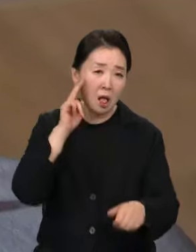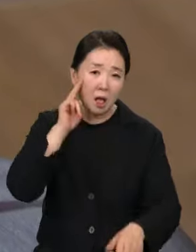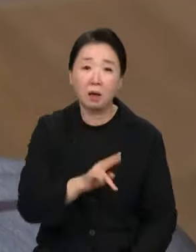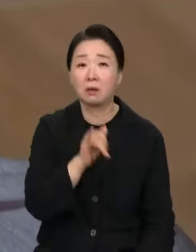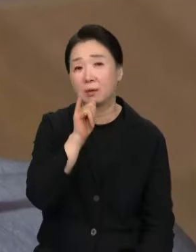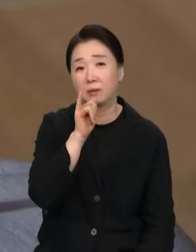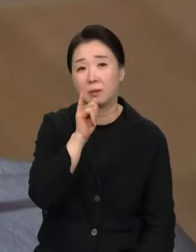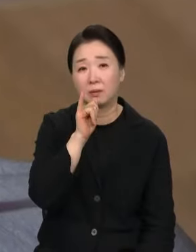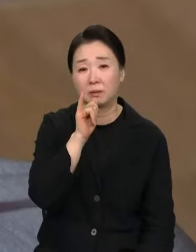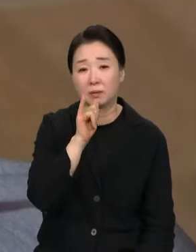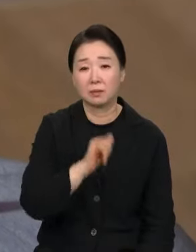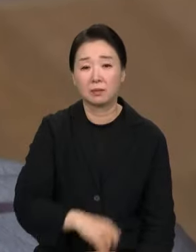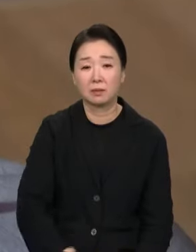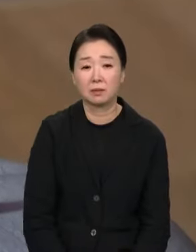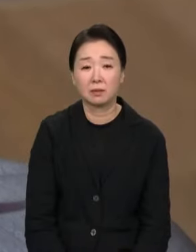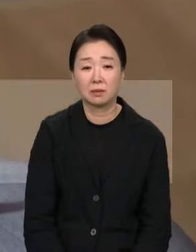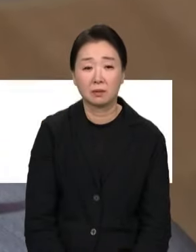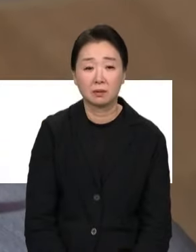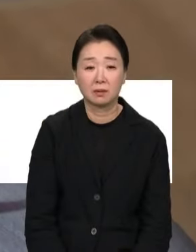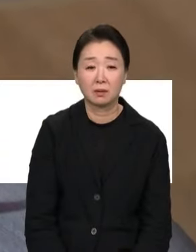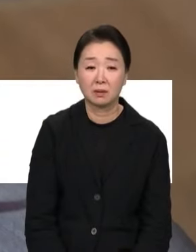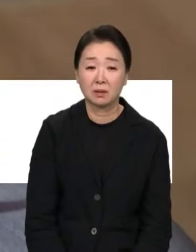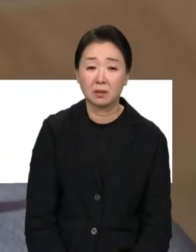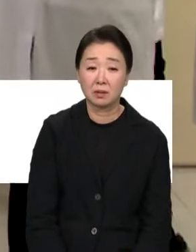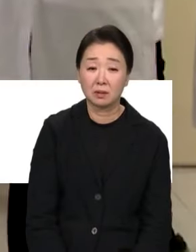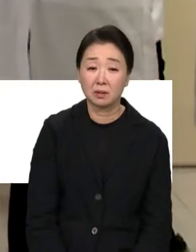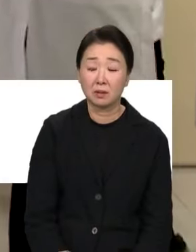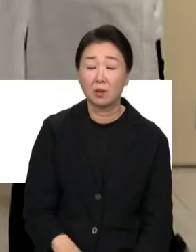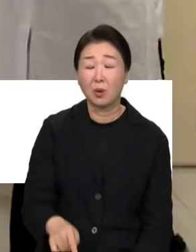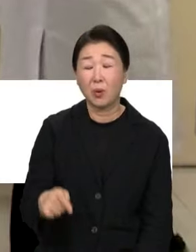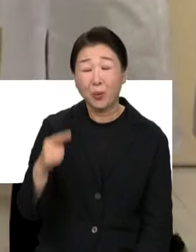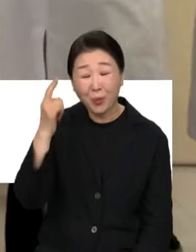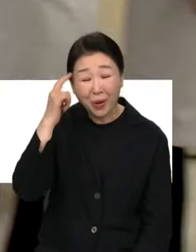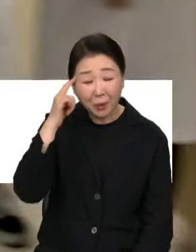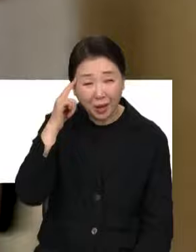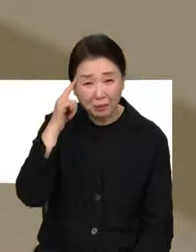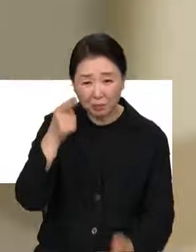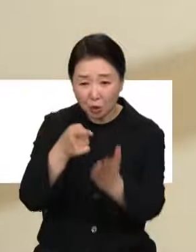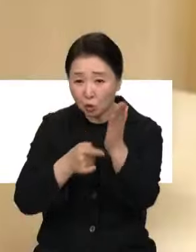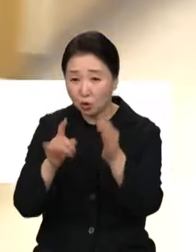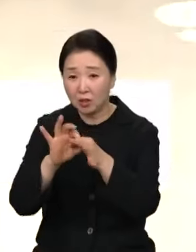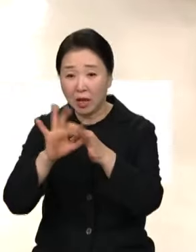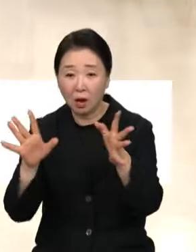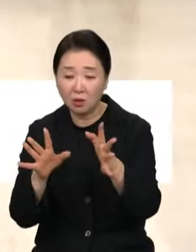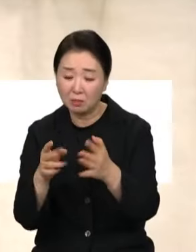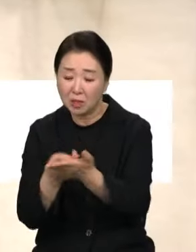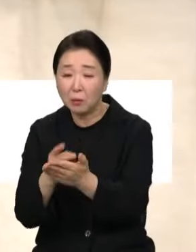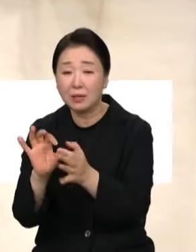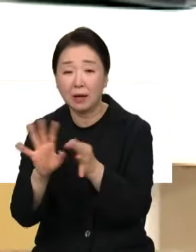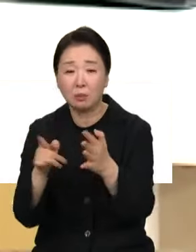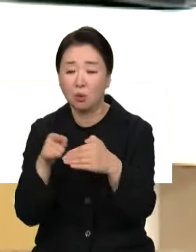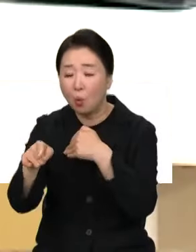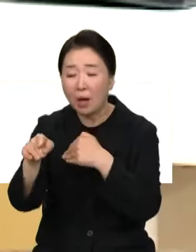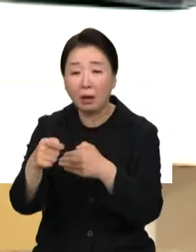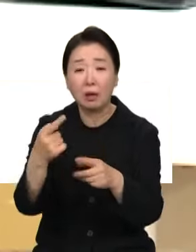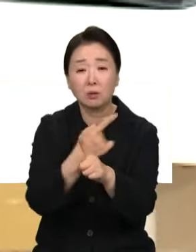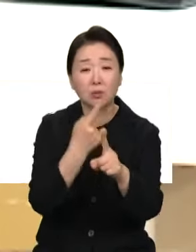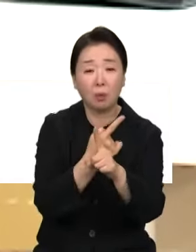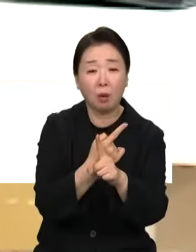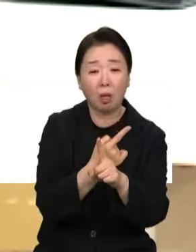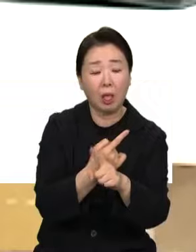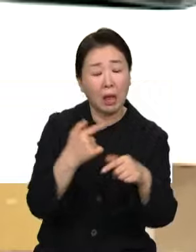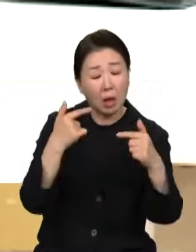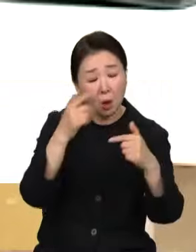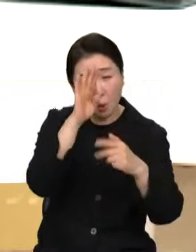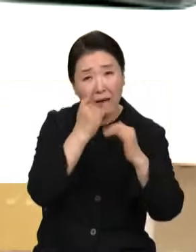있다고 했습니다. 예를는 전혀 상관없이 환자는 그대로예요. 어마어마하게.